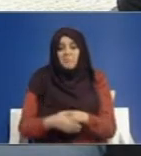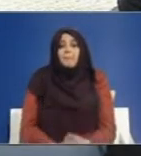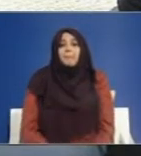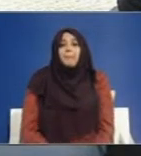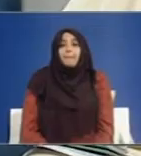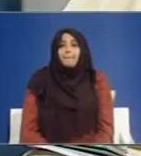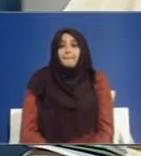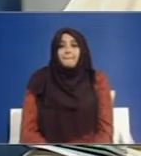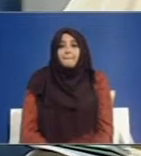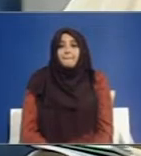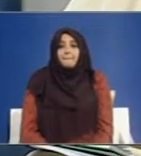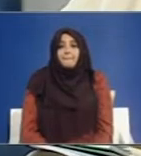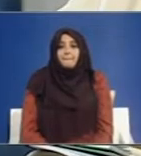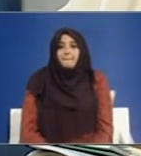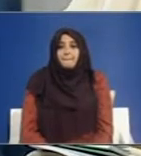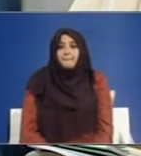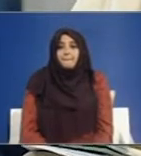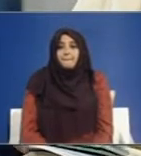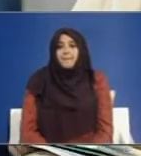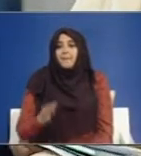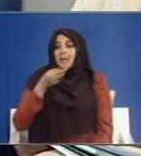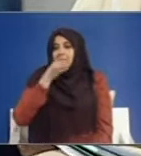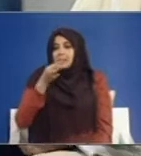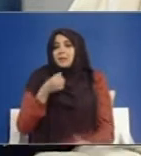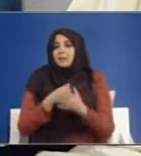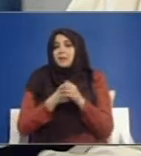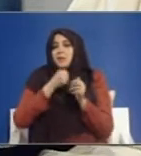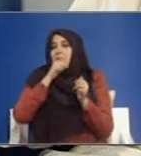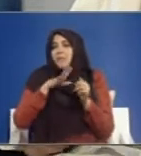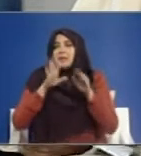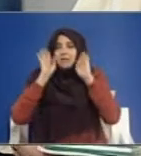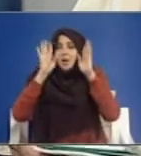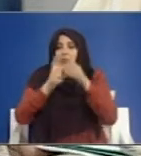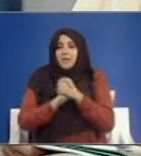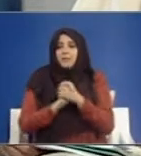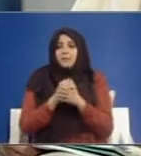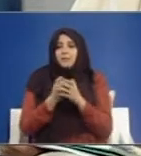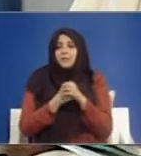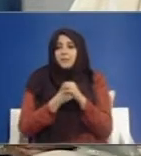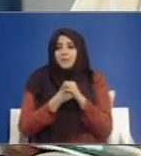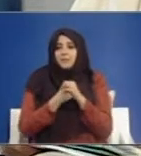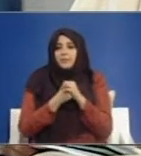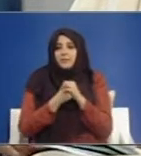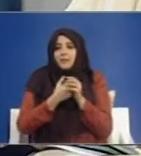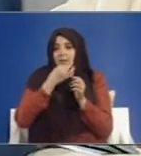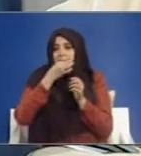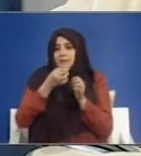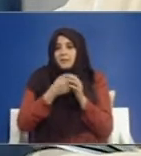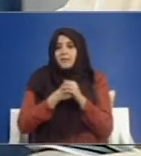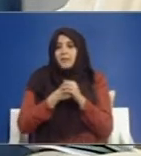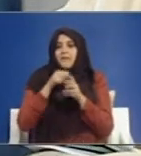ذلك؟ بسم الله الرحمن الرحيم. احنا سيدنا رسول الله صلى الله عليه وسلم قال النبي أن